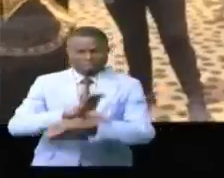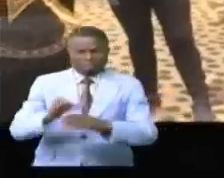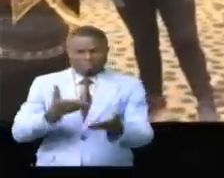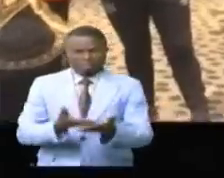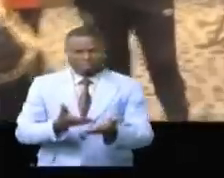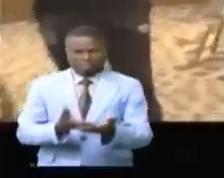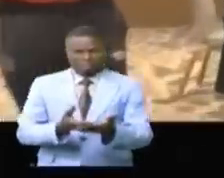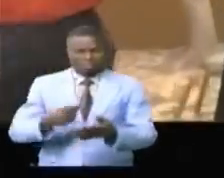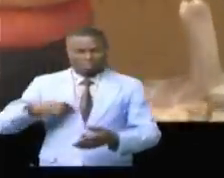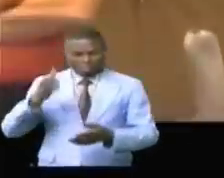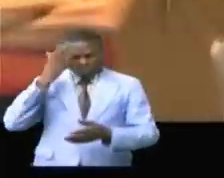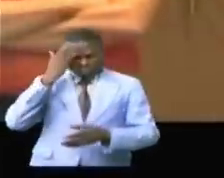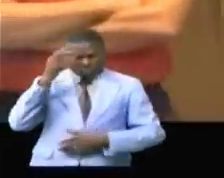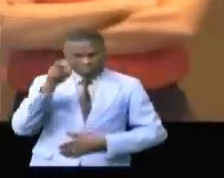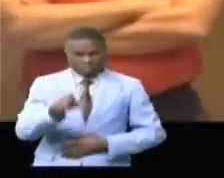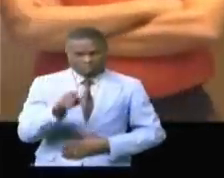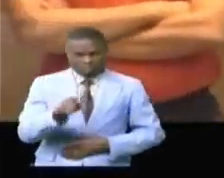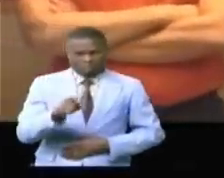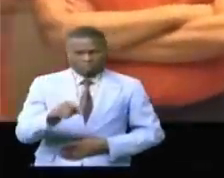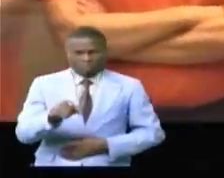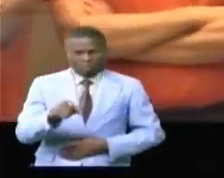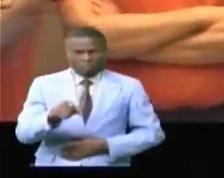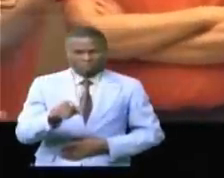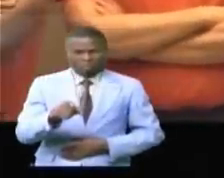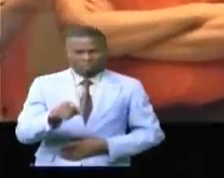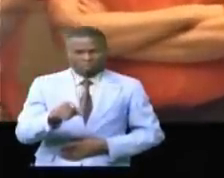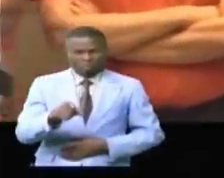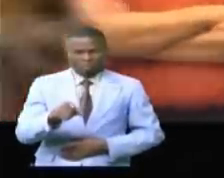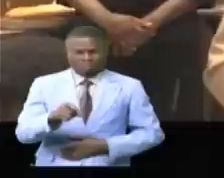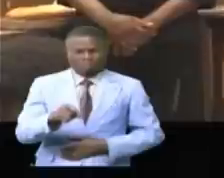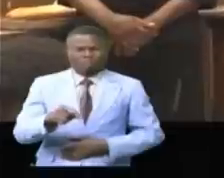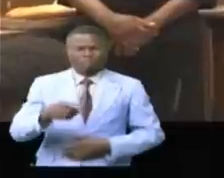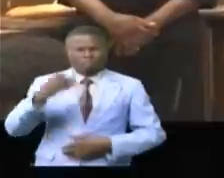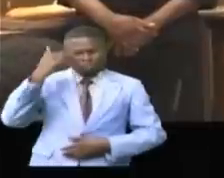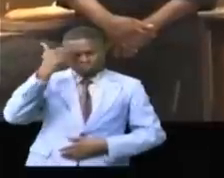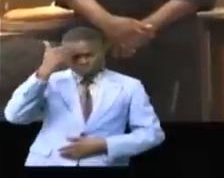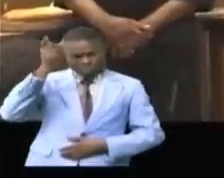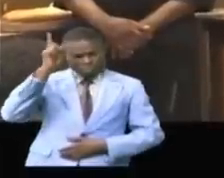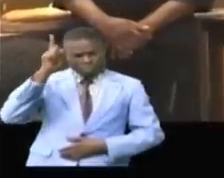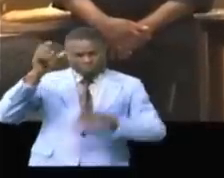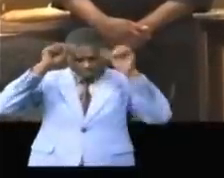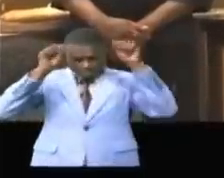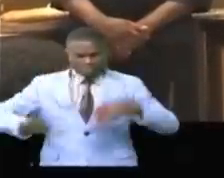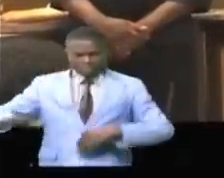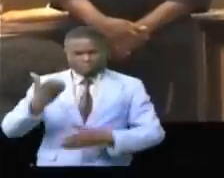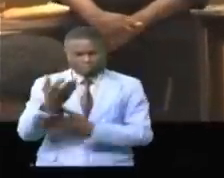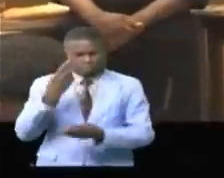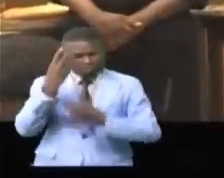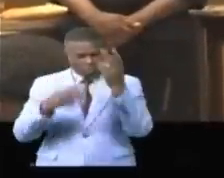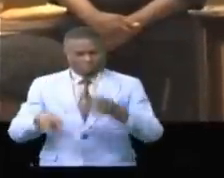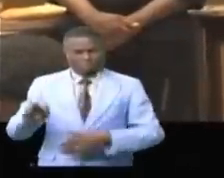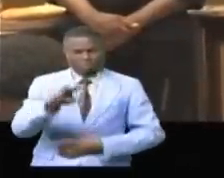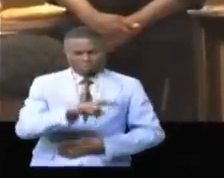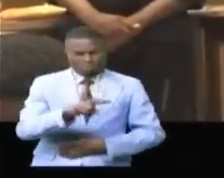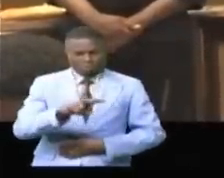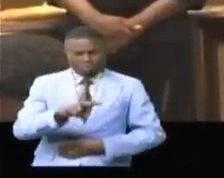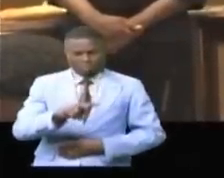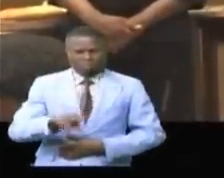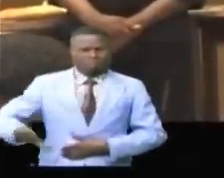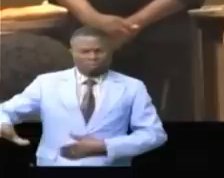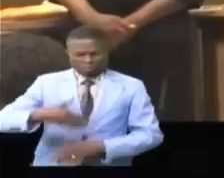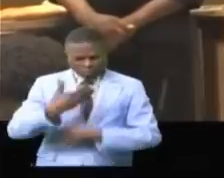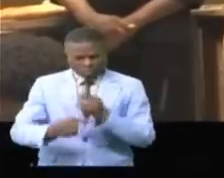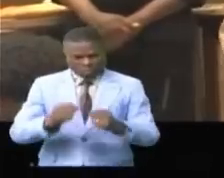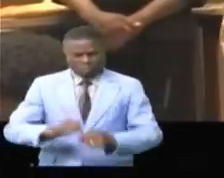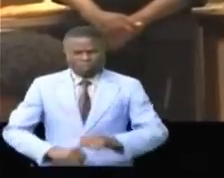Et nous comptons sur vous. Le Big Boss m'a demandé de venir vous voir. Le pays fait un effort pour